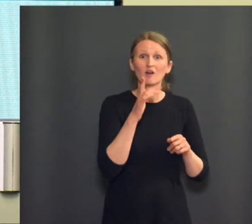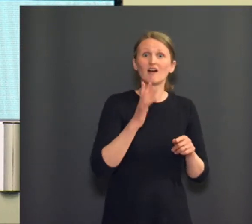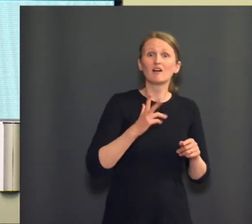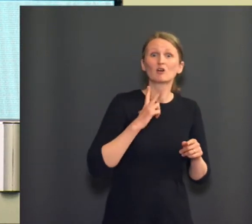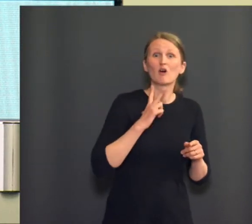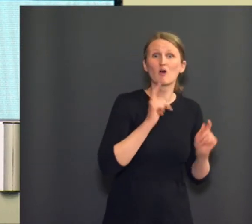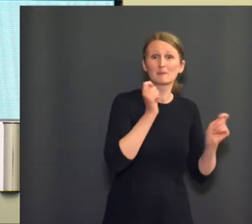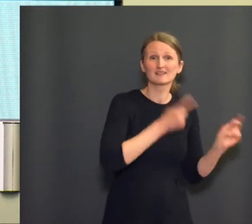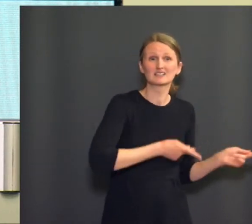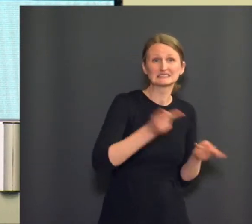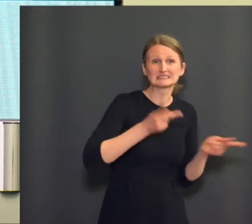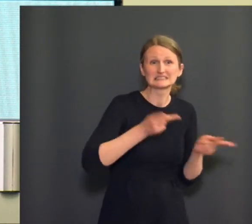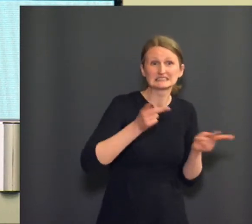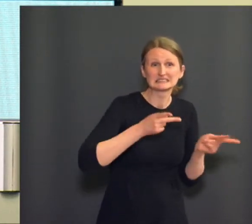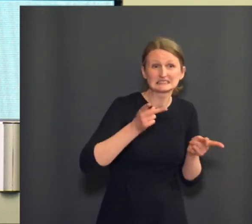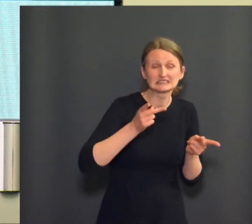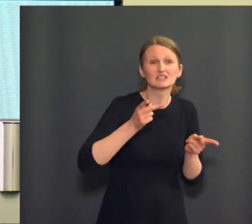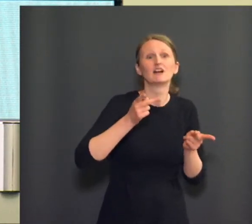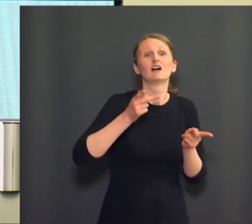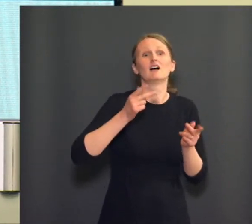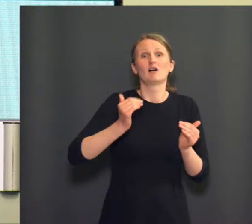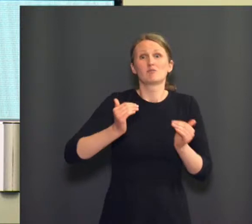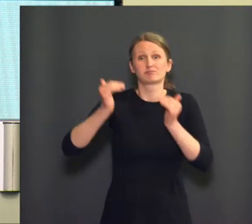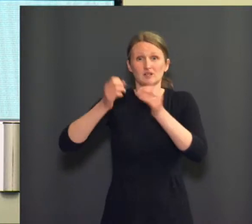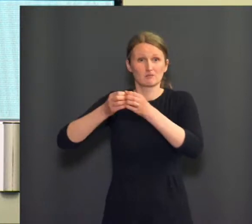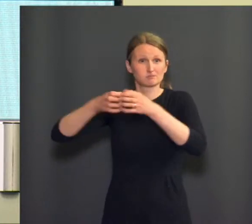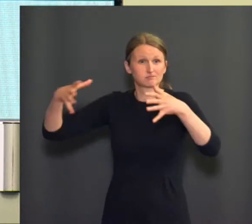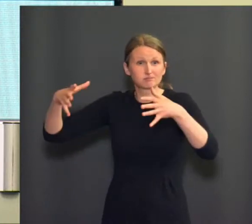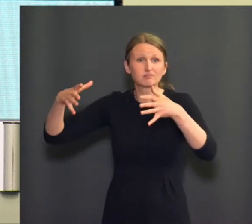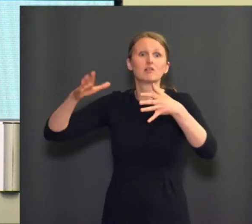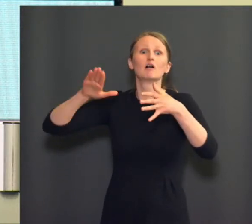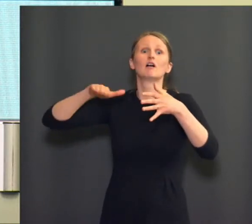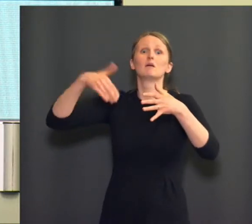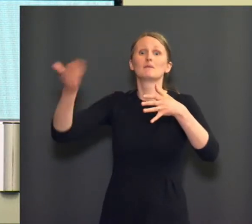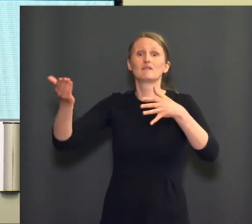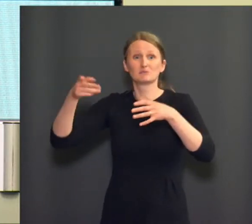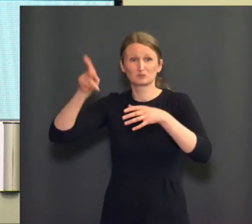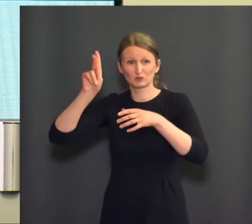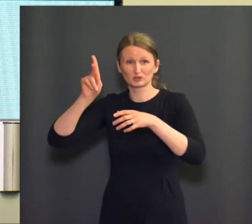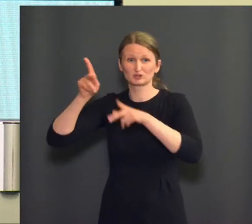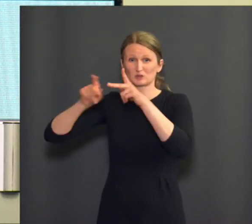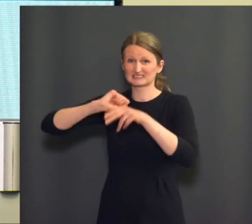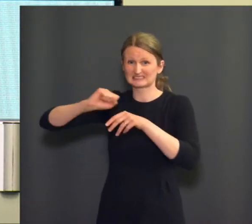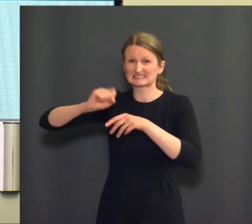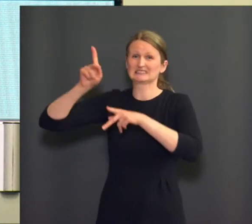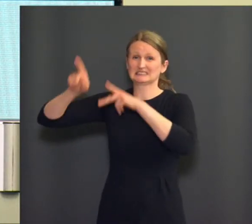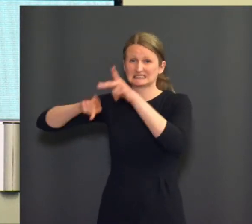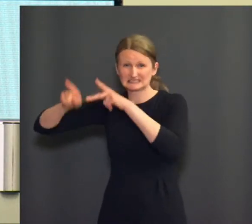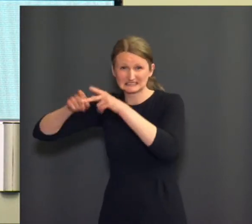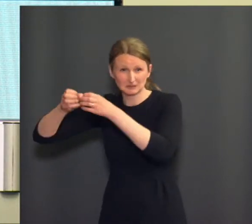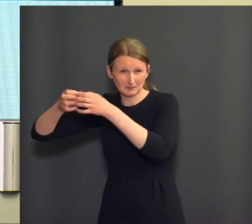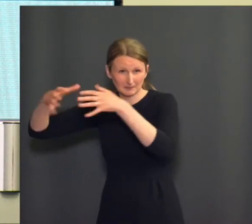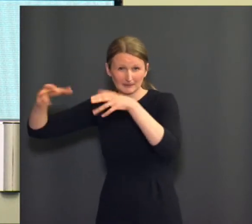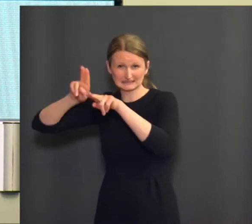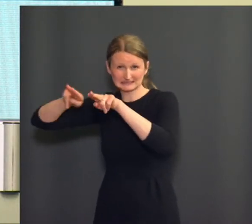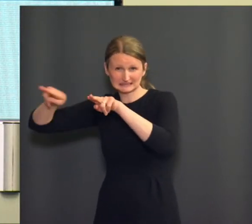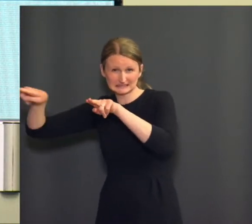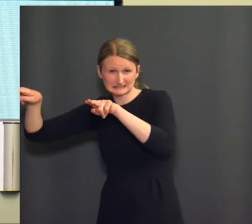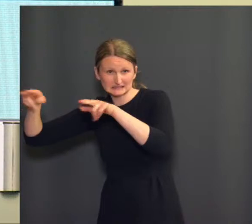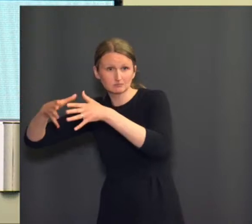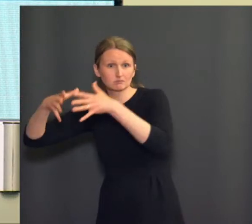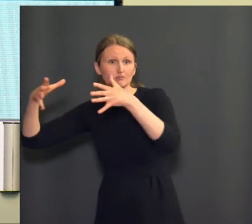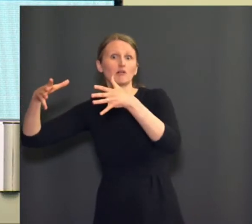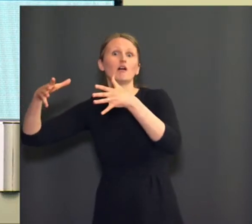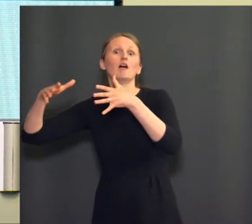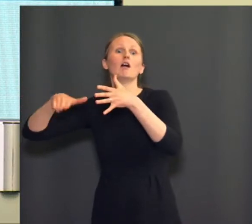fois-ci du taux d'occupation important au niveau des soins intensifs. On sait que malgré les progrès faits dans le traitement des